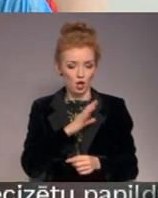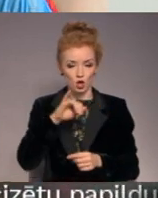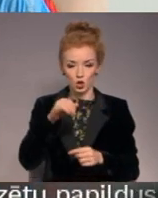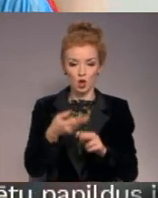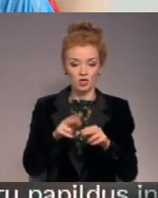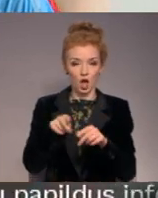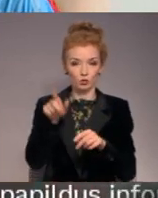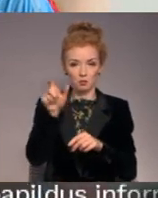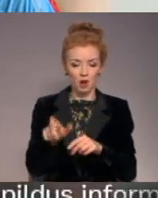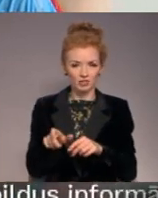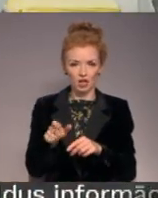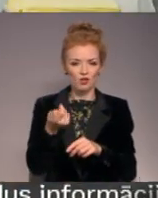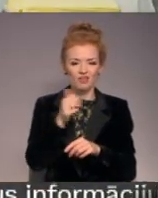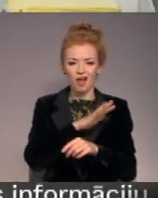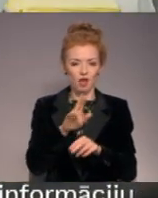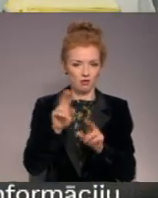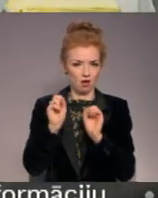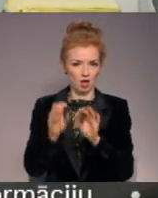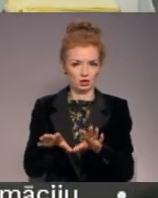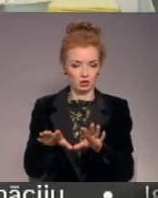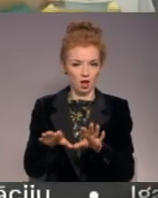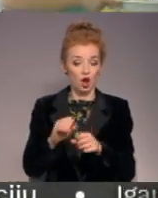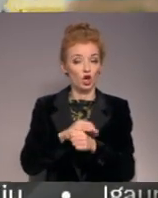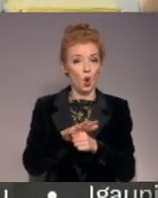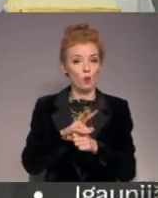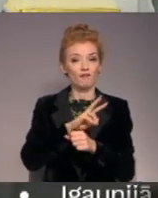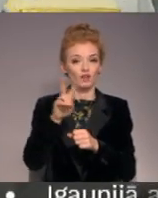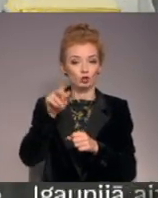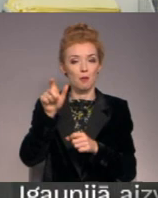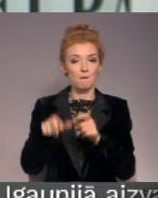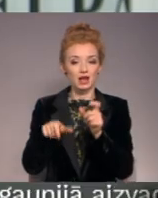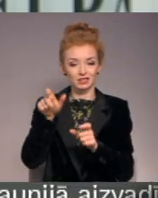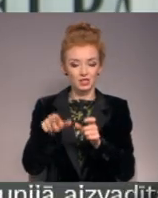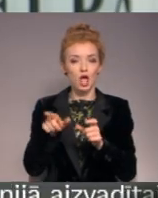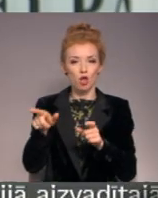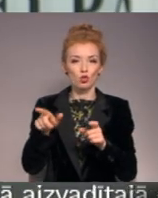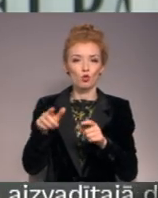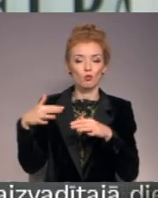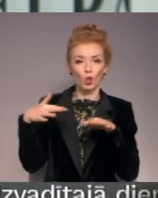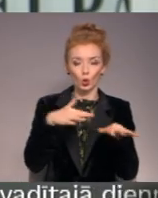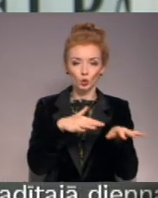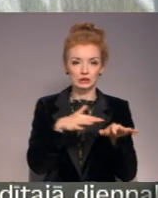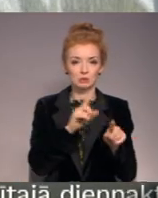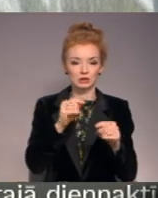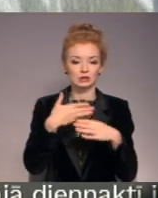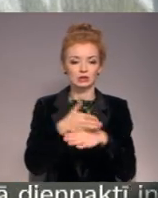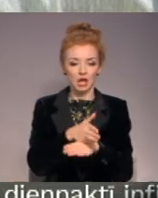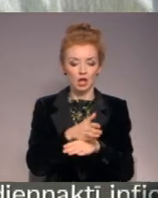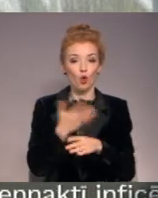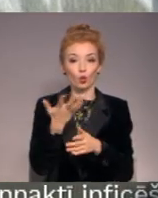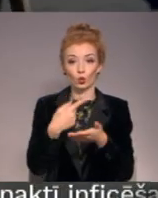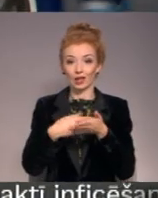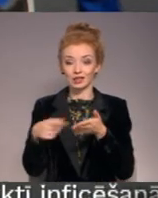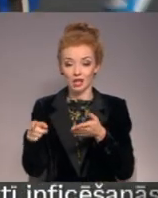bezpalīdzīgus pacientus vienus nepametot nekad. Tiesa Covid laikā pacientu plūsmas ir sadalītas, un lai viņi nekrustotos tos, kurus